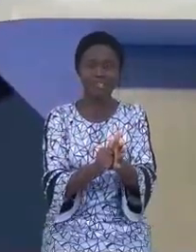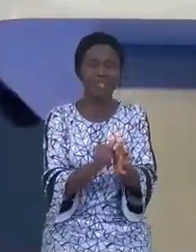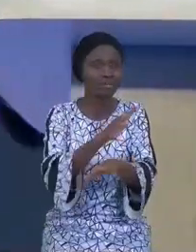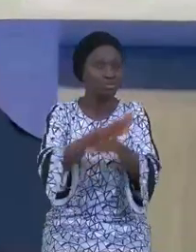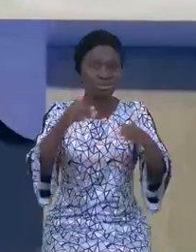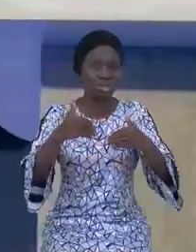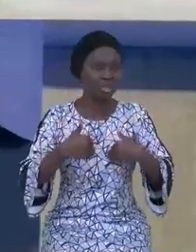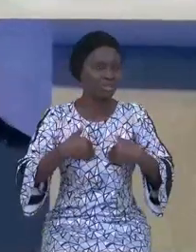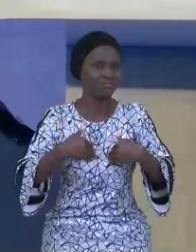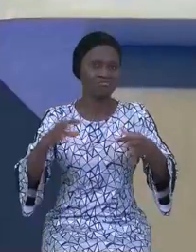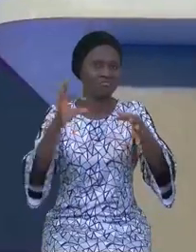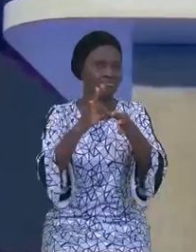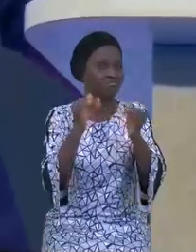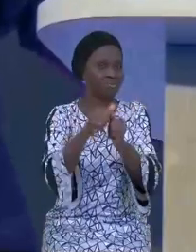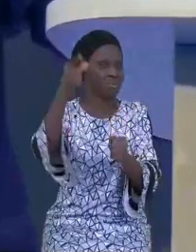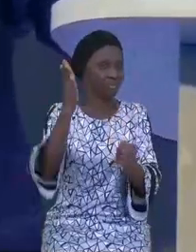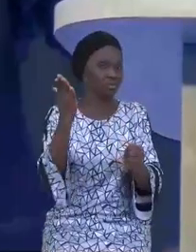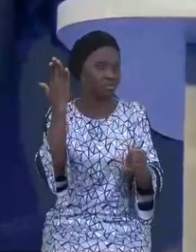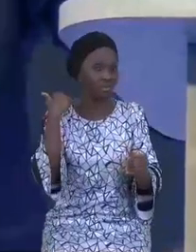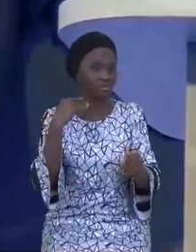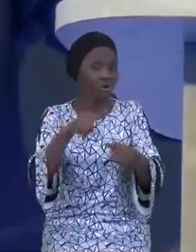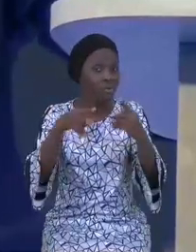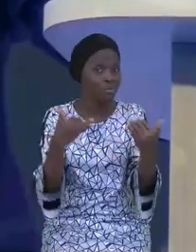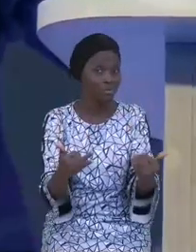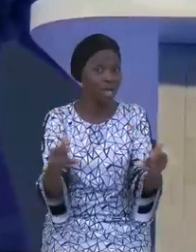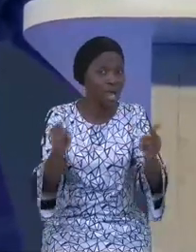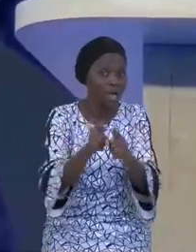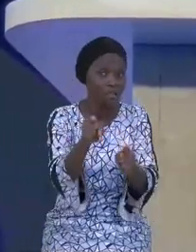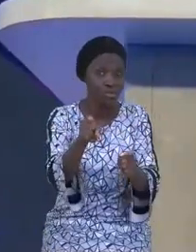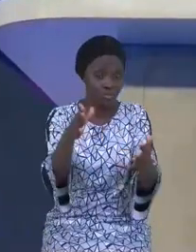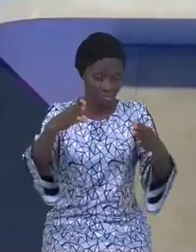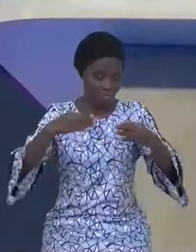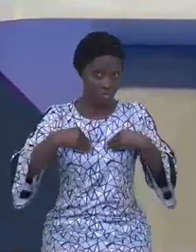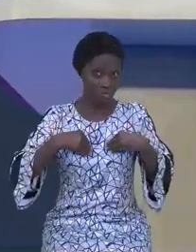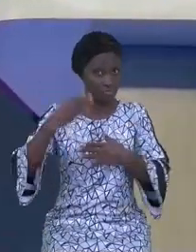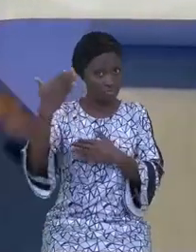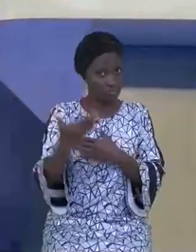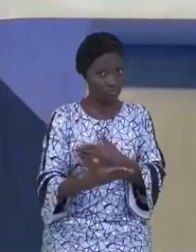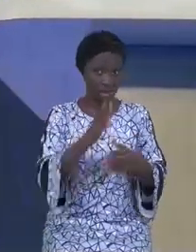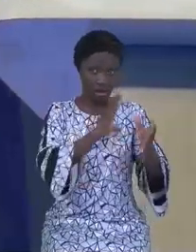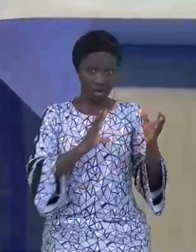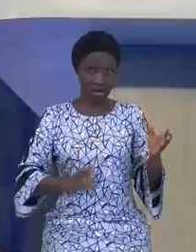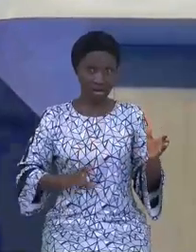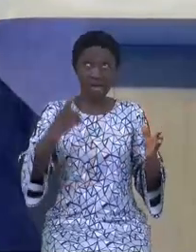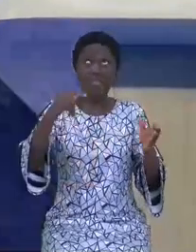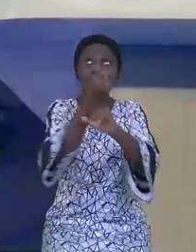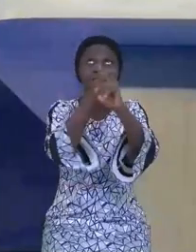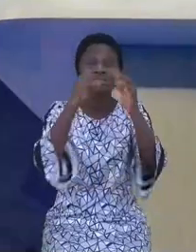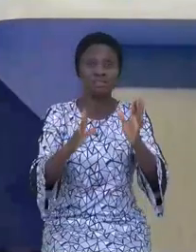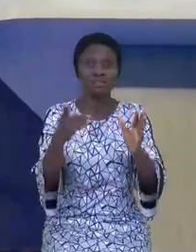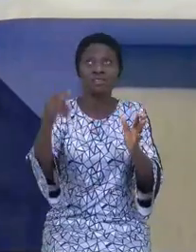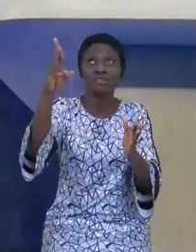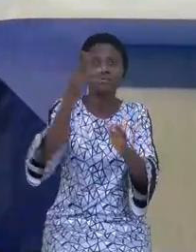réclamer à Dieu. Mais comme tu le reçois, Christ, le sauveur, le